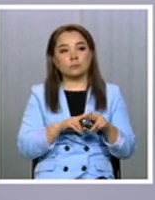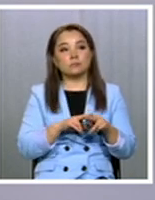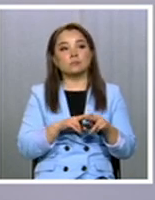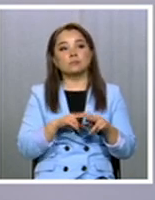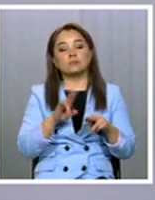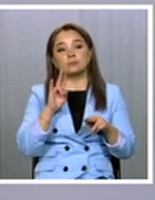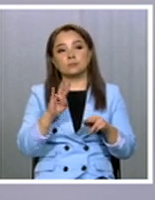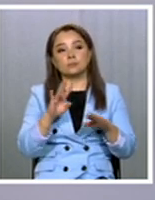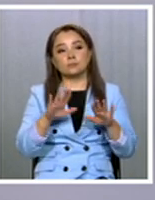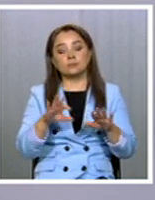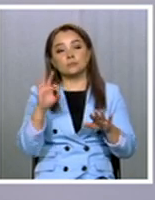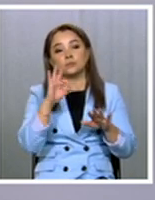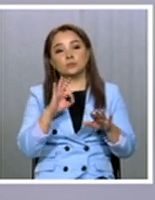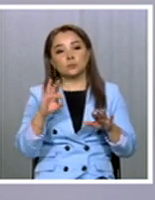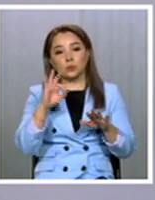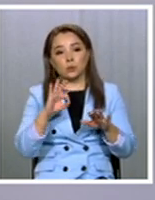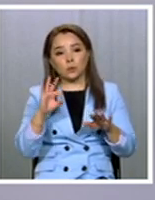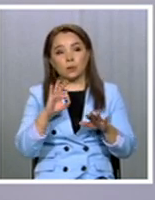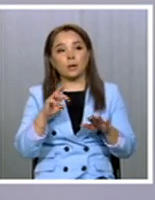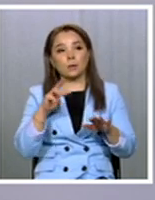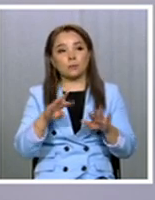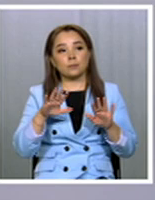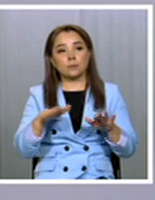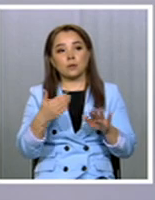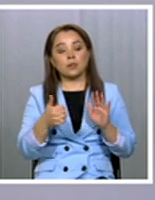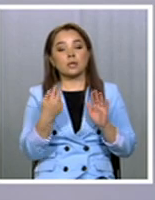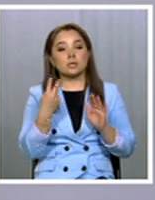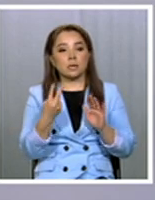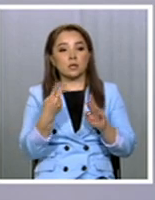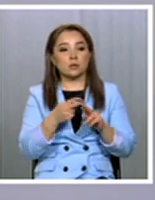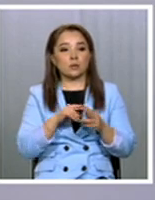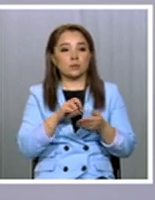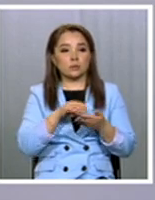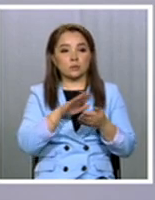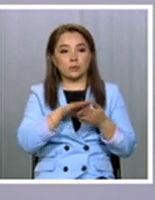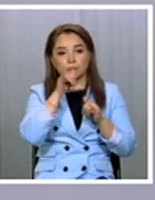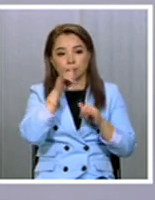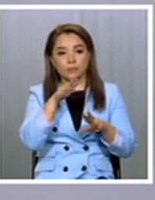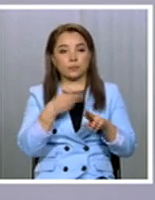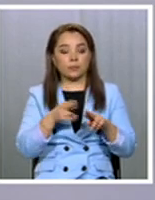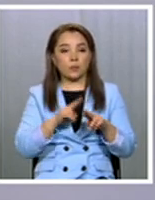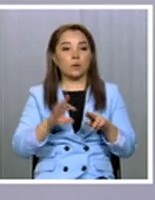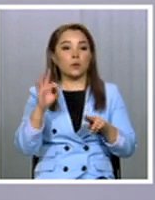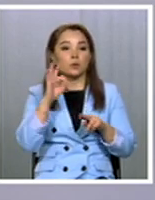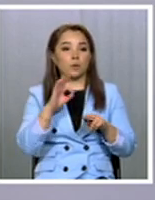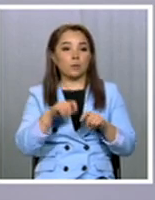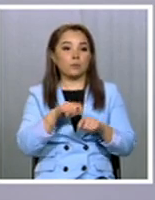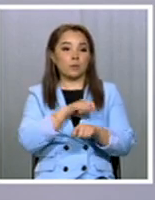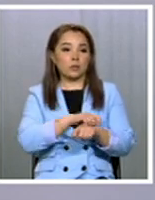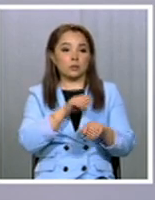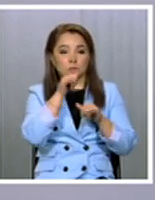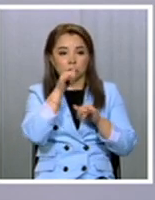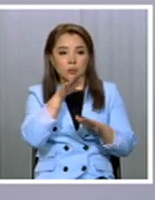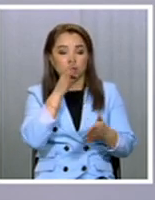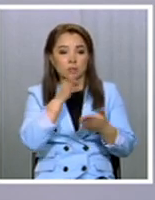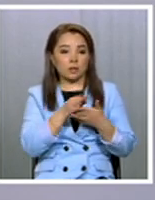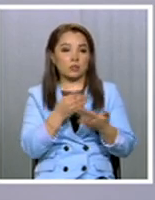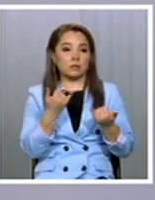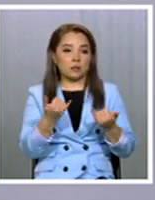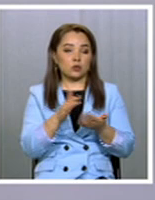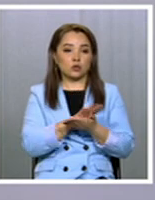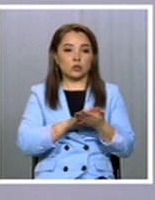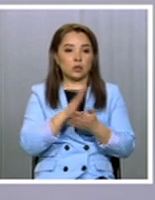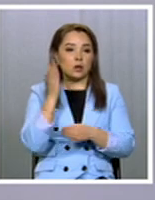n-ның орнына 0, m-ның орнына 2 деп ала алмаймыз. Себебі 0 метр ағаш болмайды, яғни ол